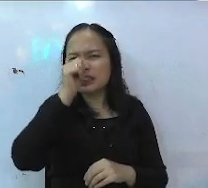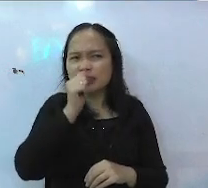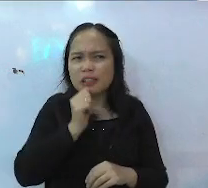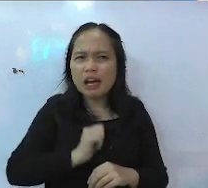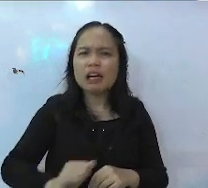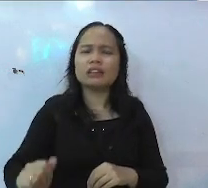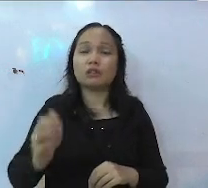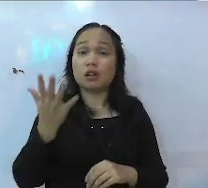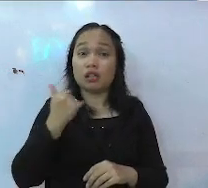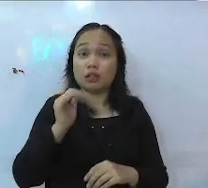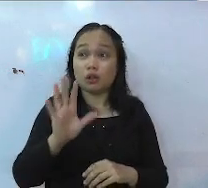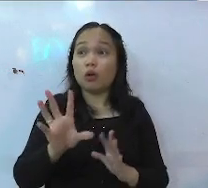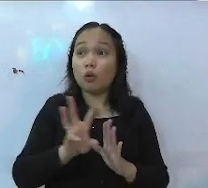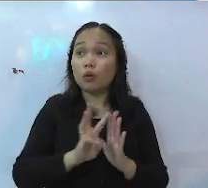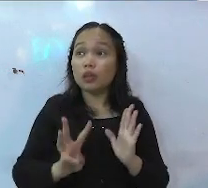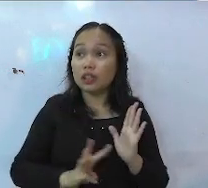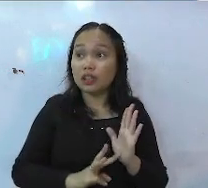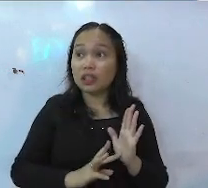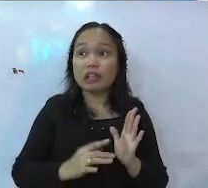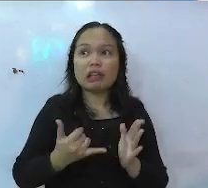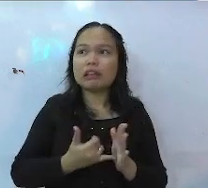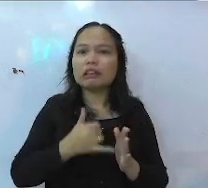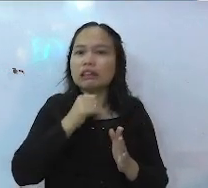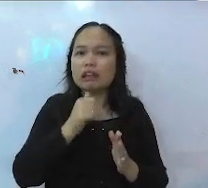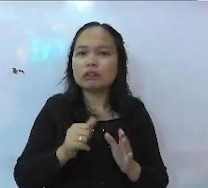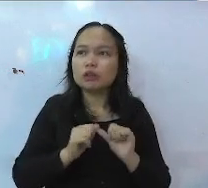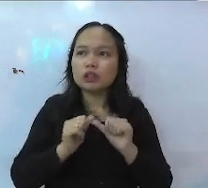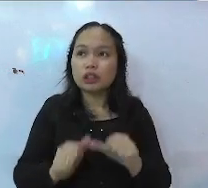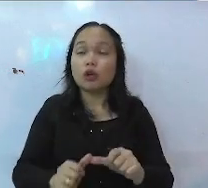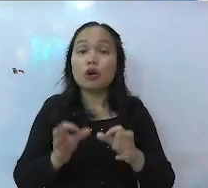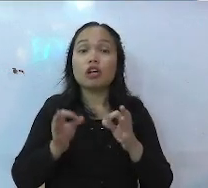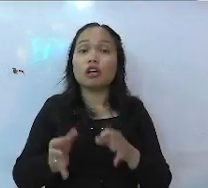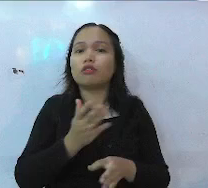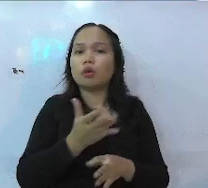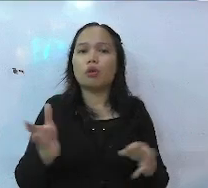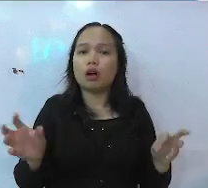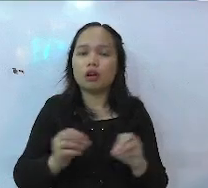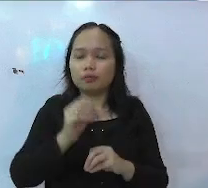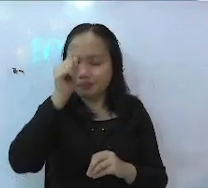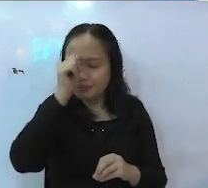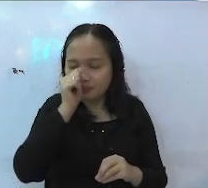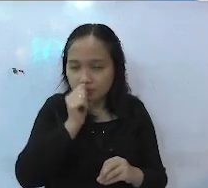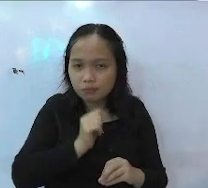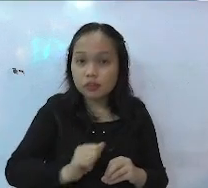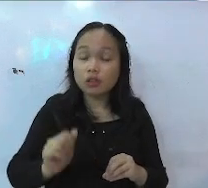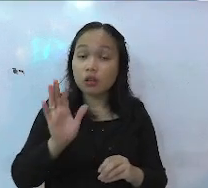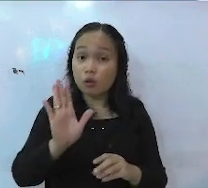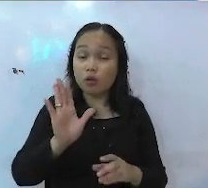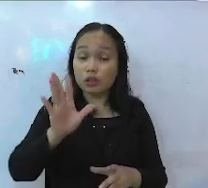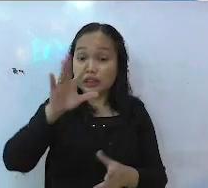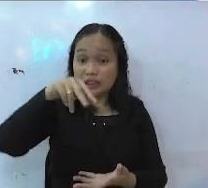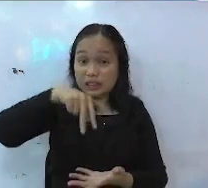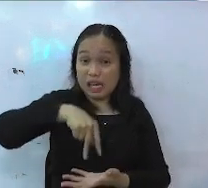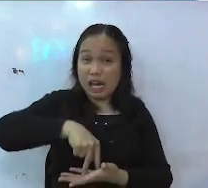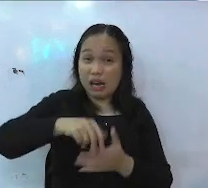yung willingness mo hindi magla-last yan kapag wala kang determination yung pag i-st up mo hindi yan magla-last kapag